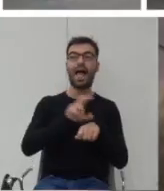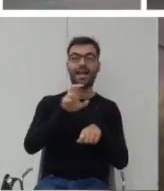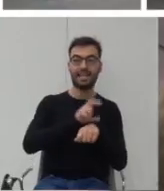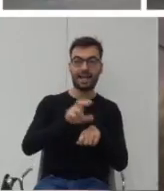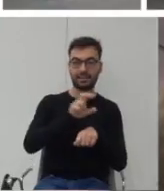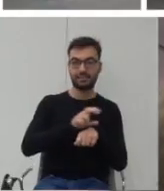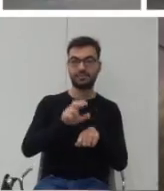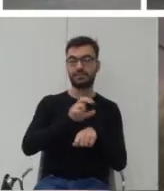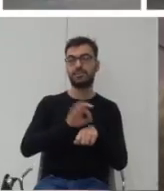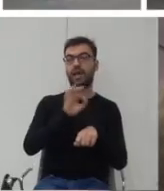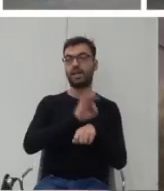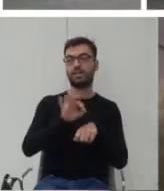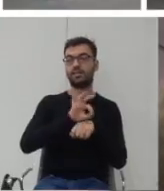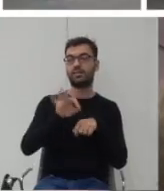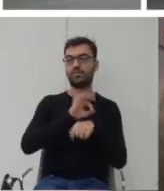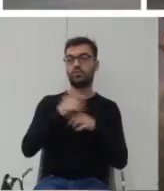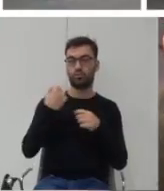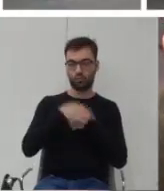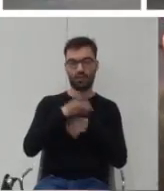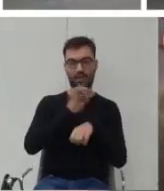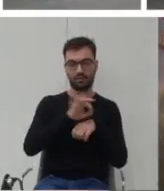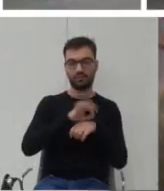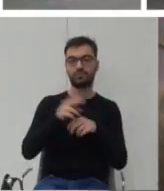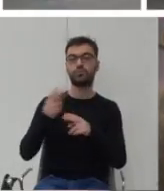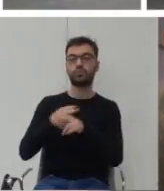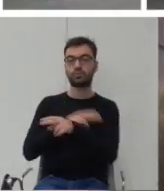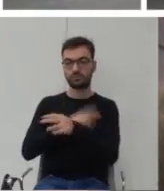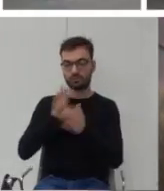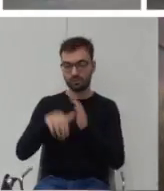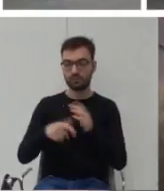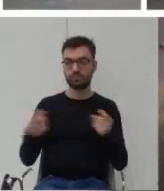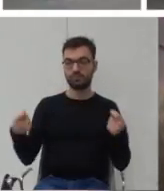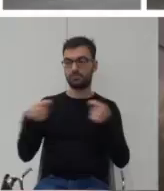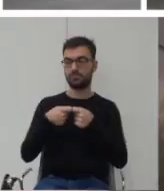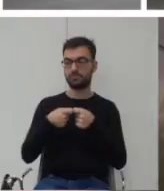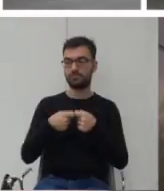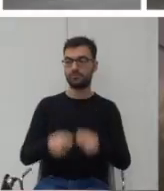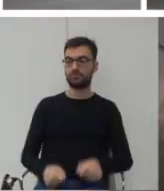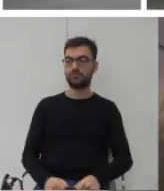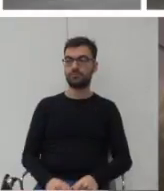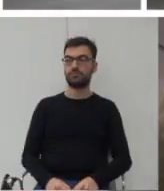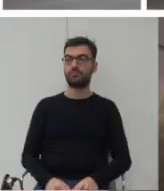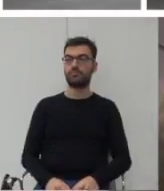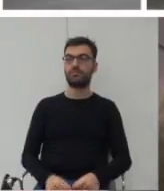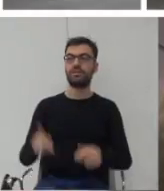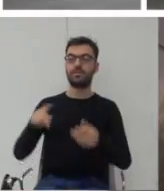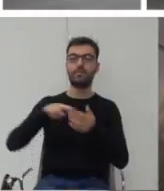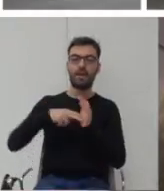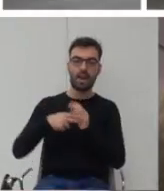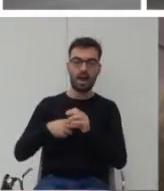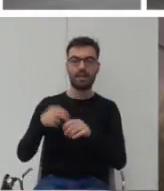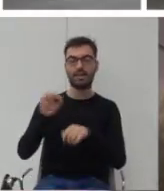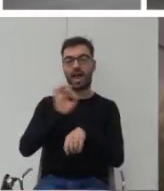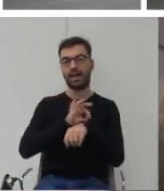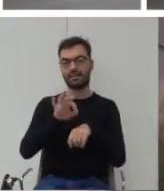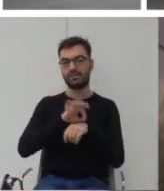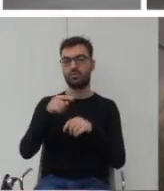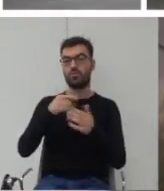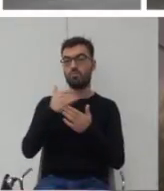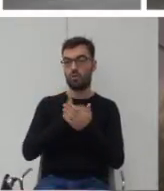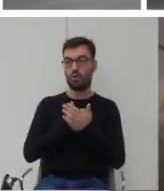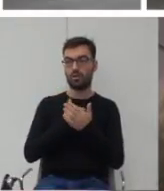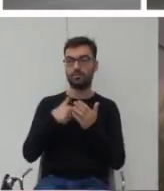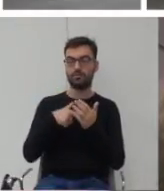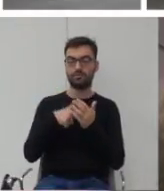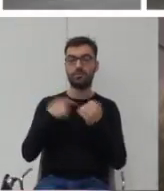architektami, studentami architektury, urzędnikami miejskimi, planistami, architektami. To jest jakby